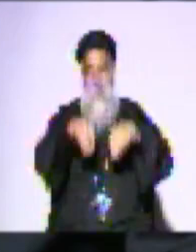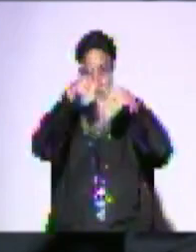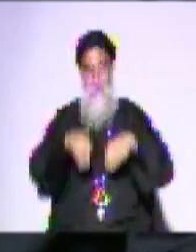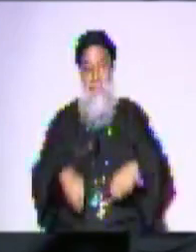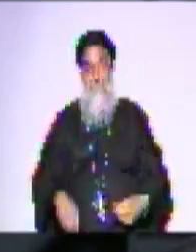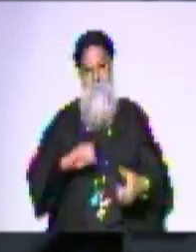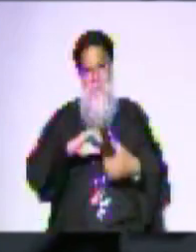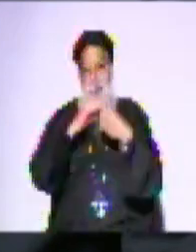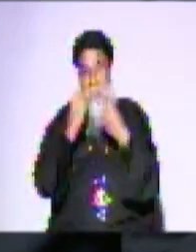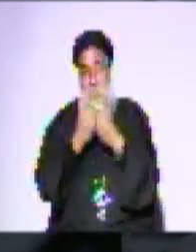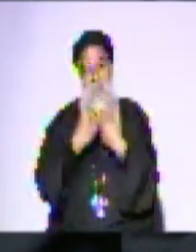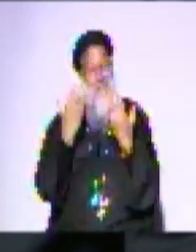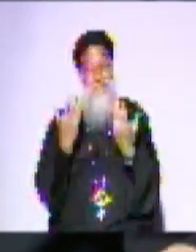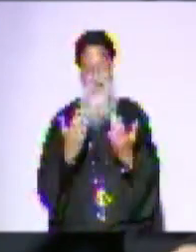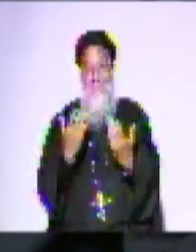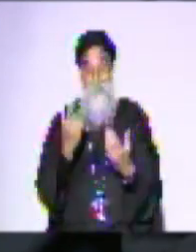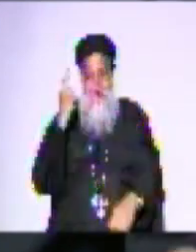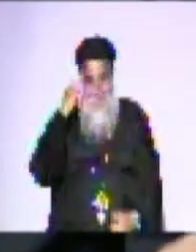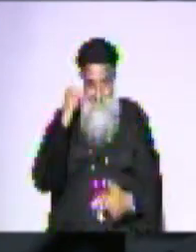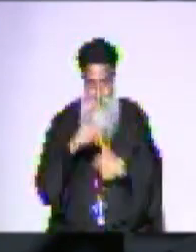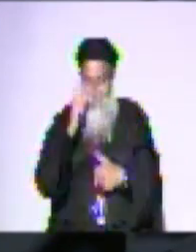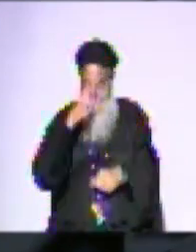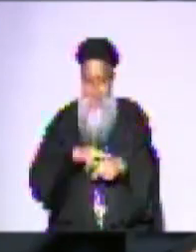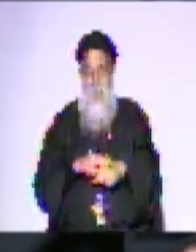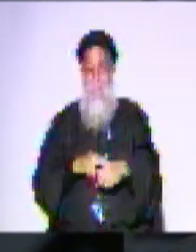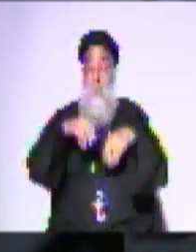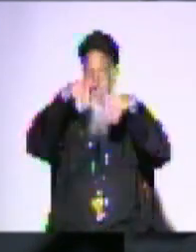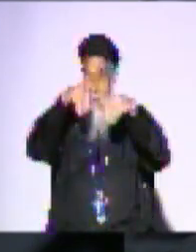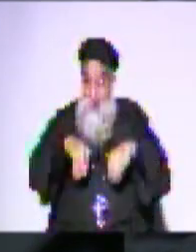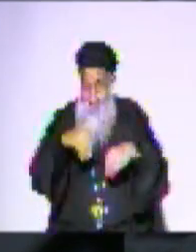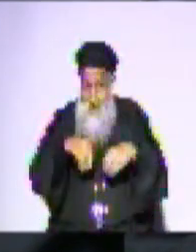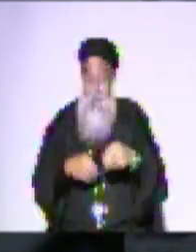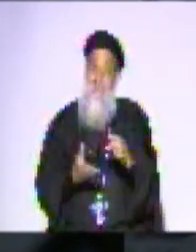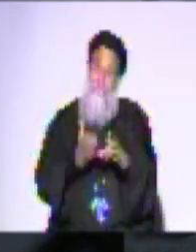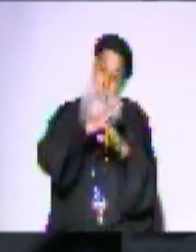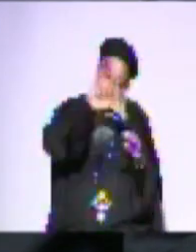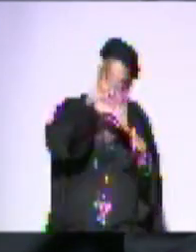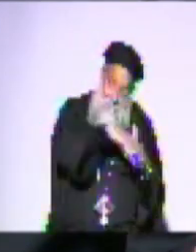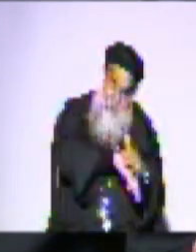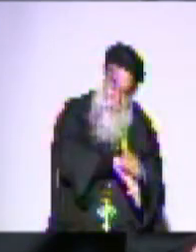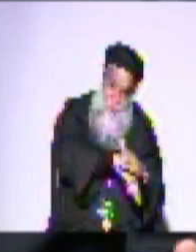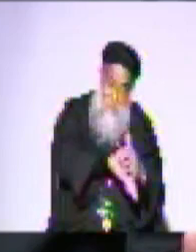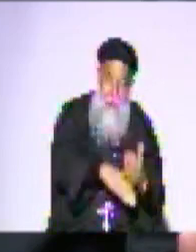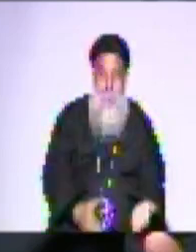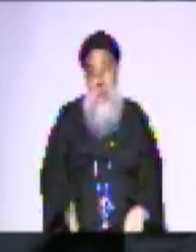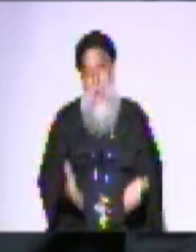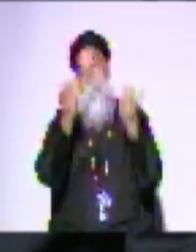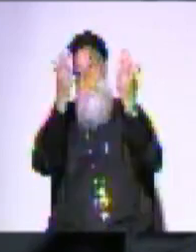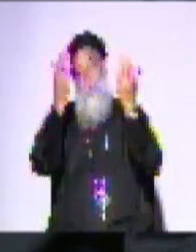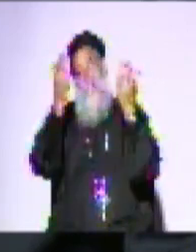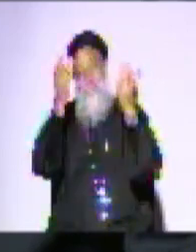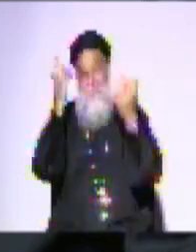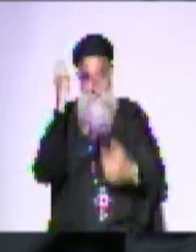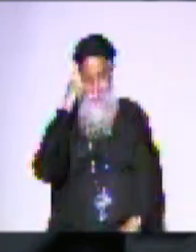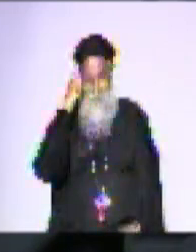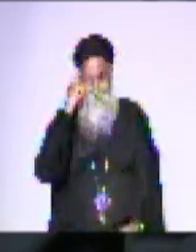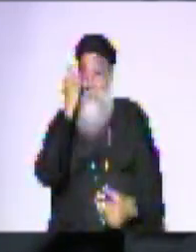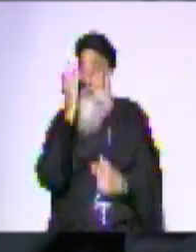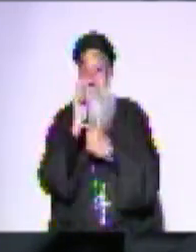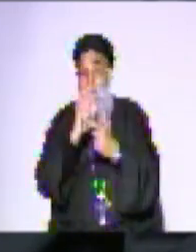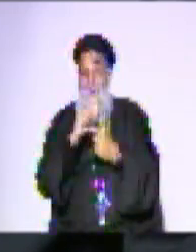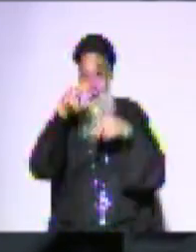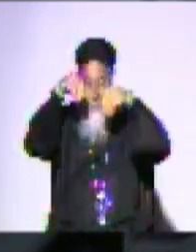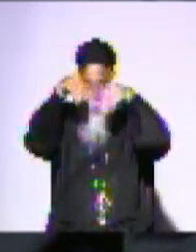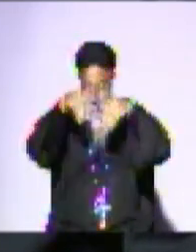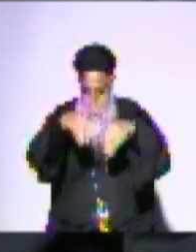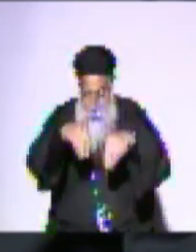معه بشبه موته نصير متحدين معه بقيامته. فهي موت وقيامة. بالظبط، مشكلة